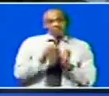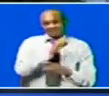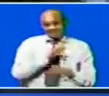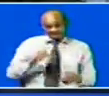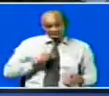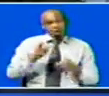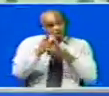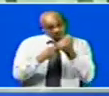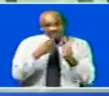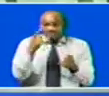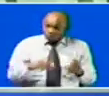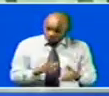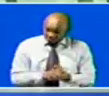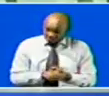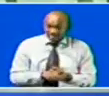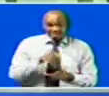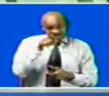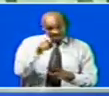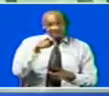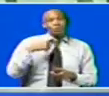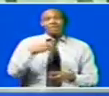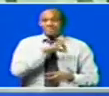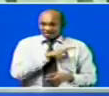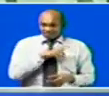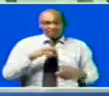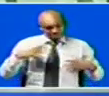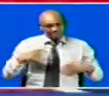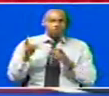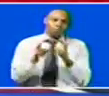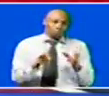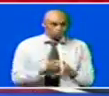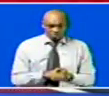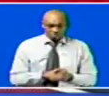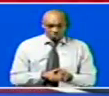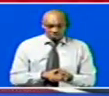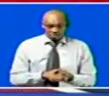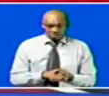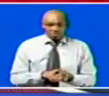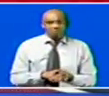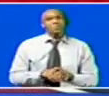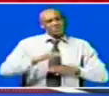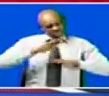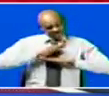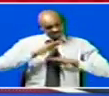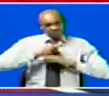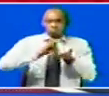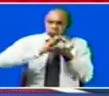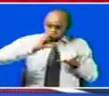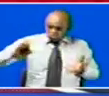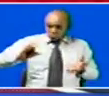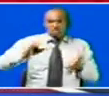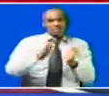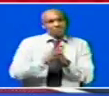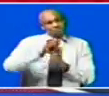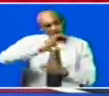wote wakiona msimamo kuwa itakuwa ni kwa manufaa kwa mwananchi wa kawaida. Insufficient allocation and delayed disbursement to counties